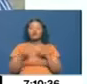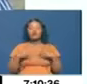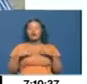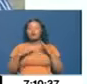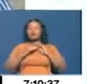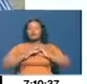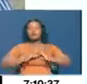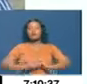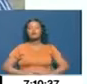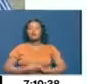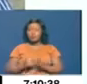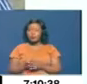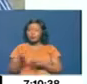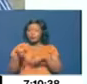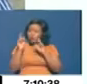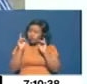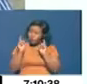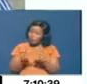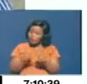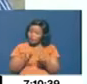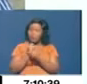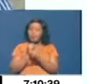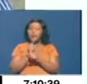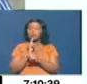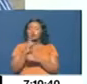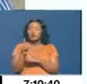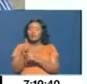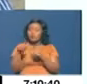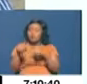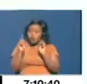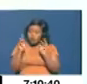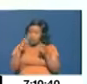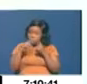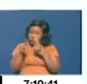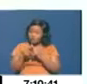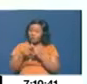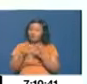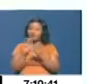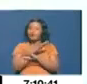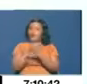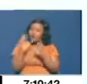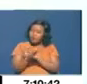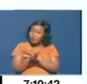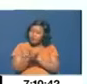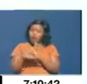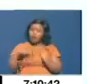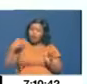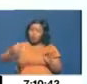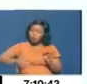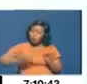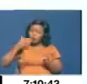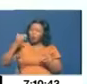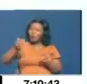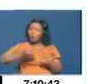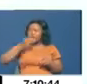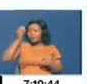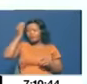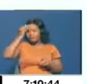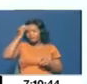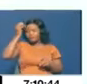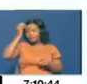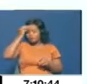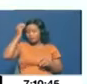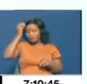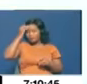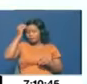Weka mahusiano yako yawe kila saa yana ya kukumbushia. Mkiona